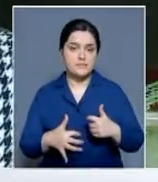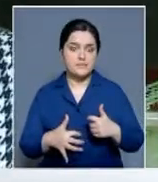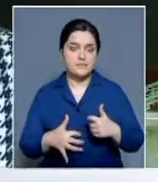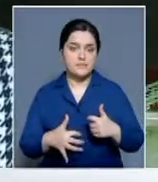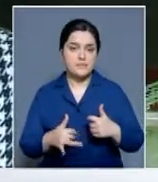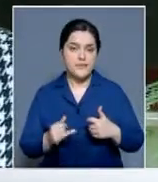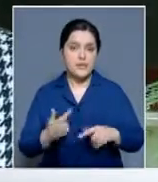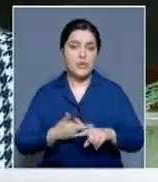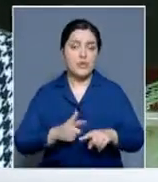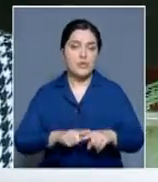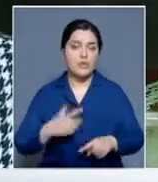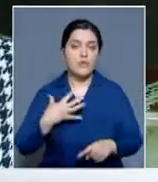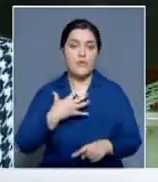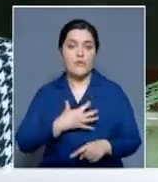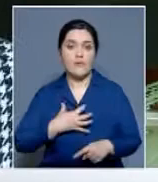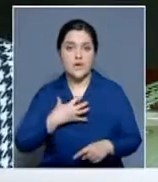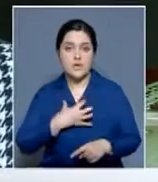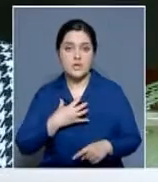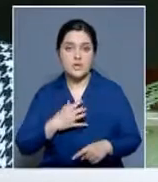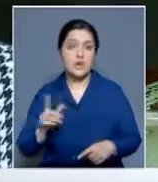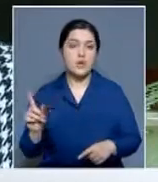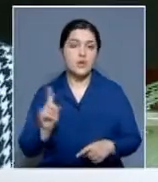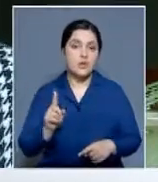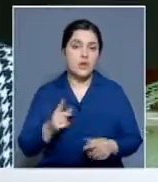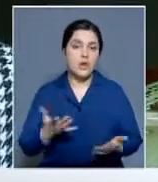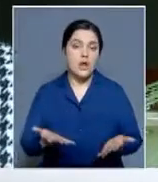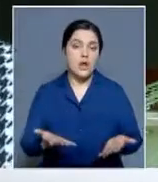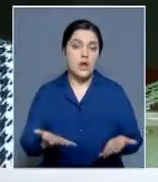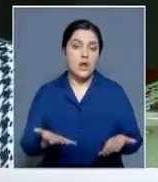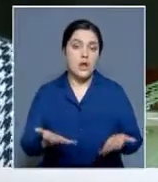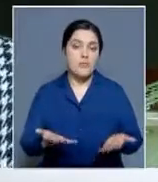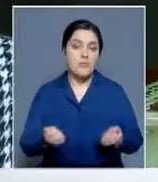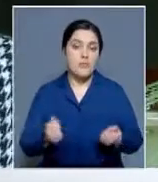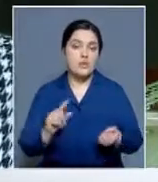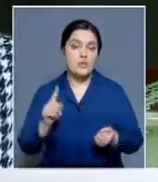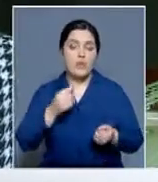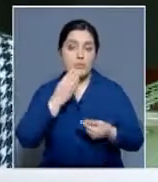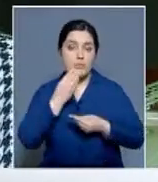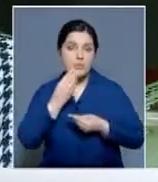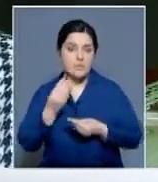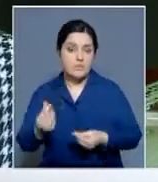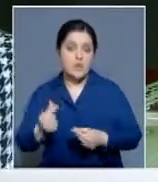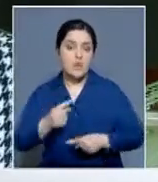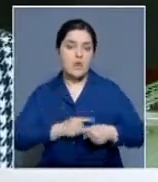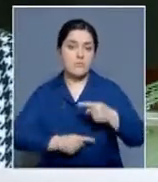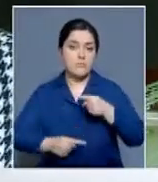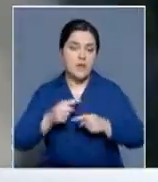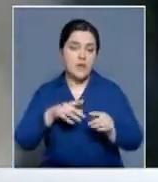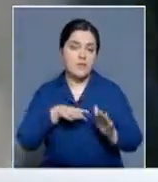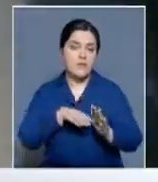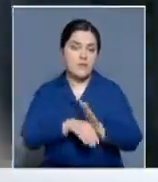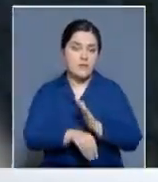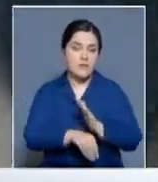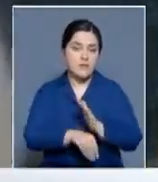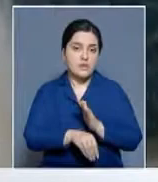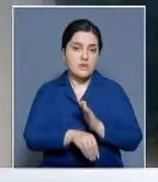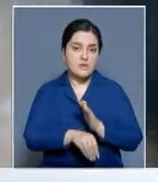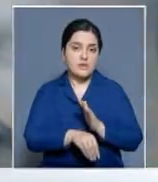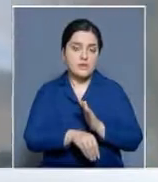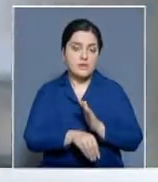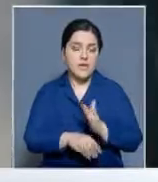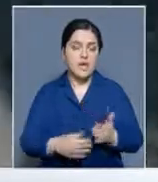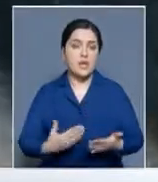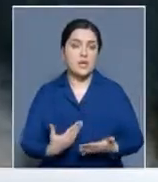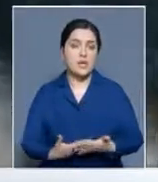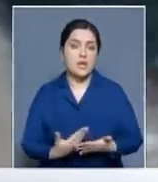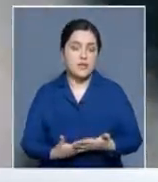И очень важно то, что берется еще аспект привлечения в предпринимательство, очень важный аспект.